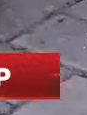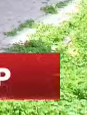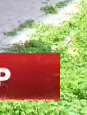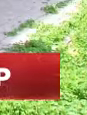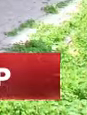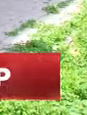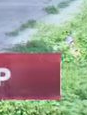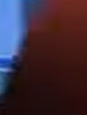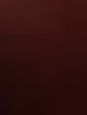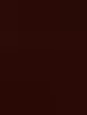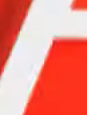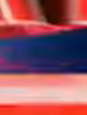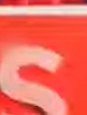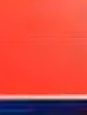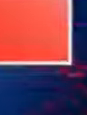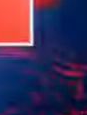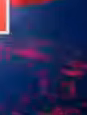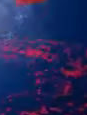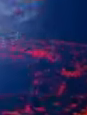туралы шешім қабылдады.